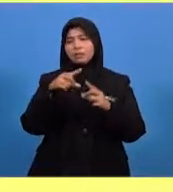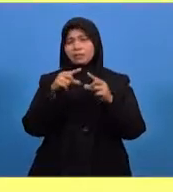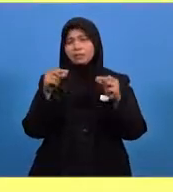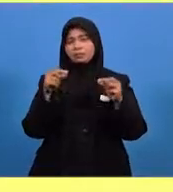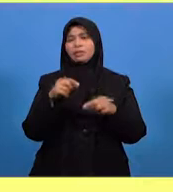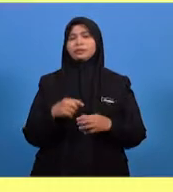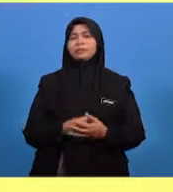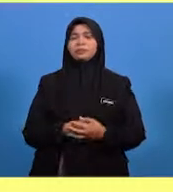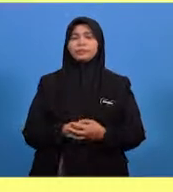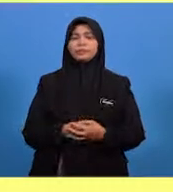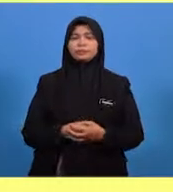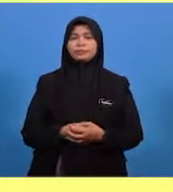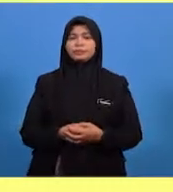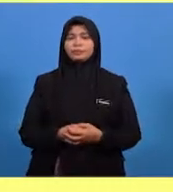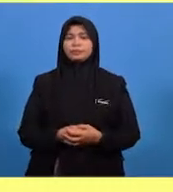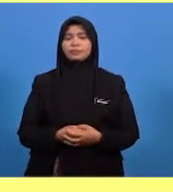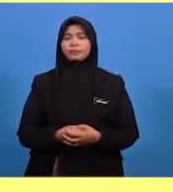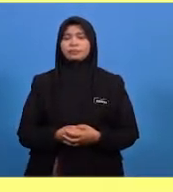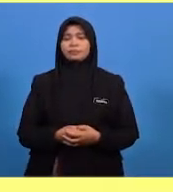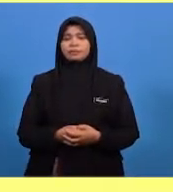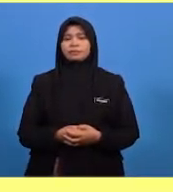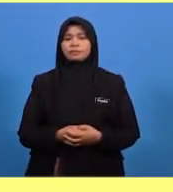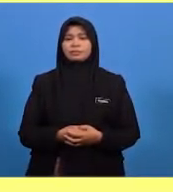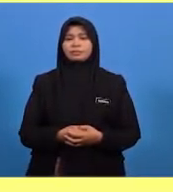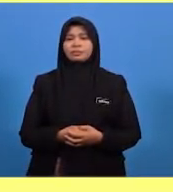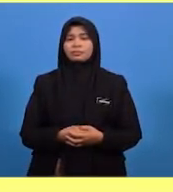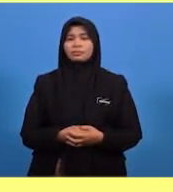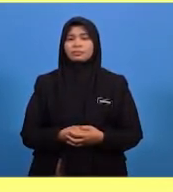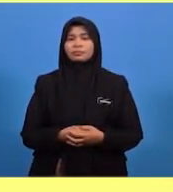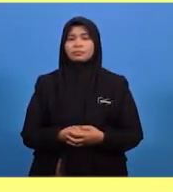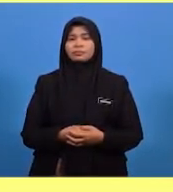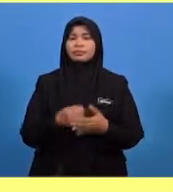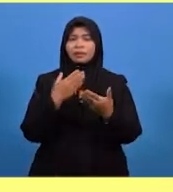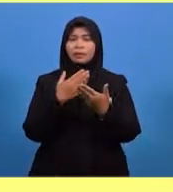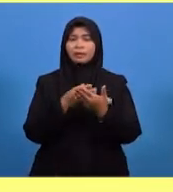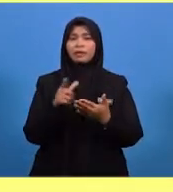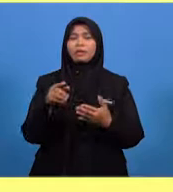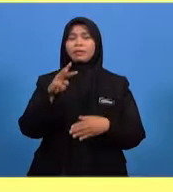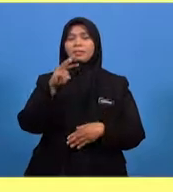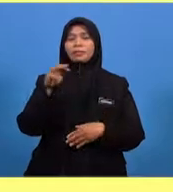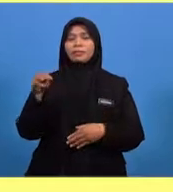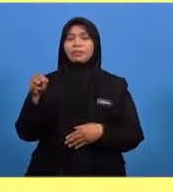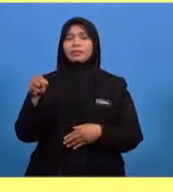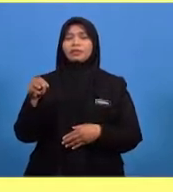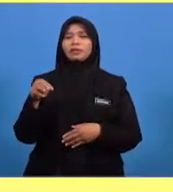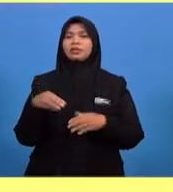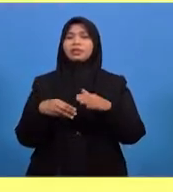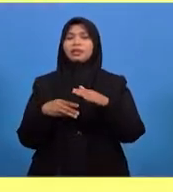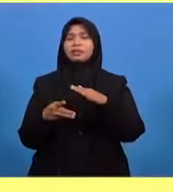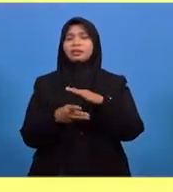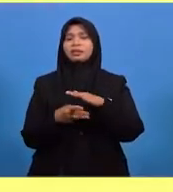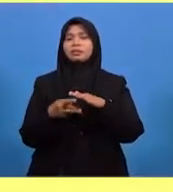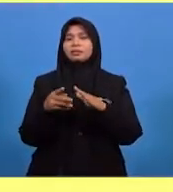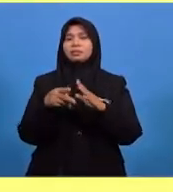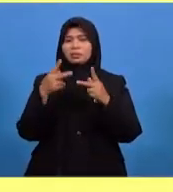Baiklah murid-murid Dasa pemerintahan jepun telah membawa kepada perkembangan